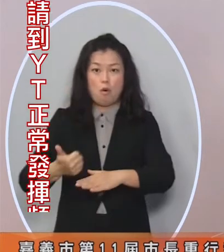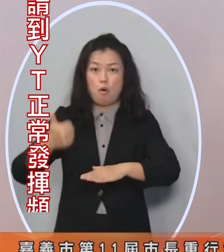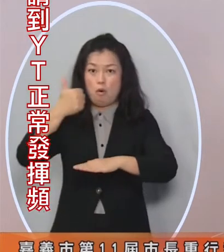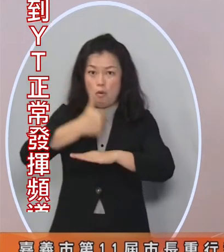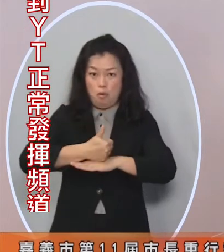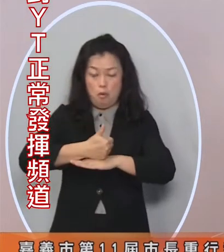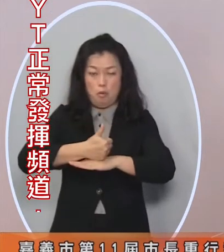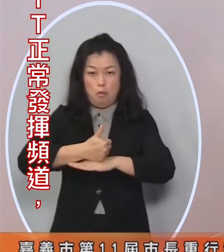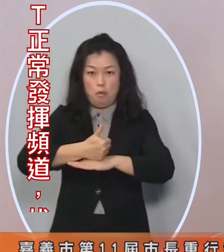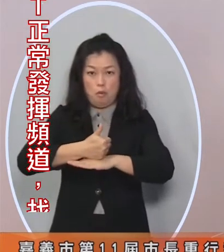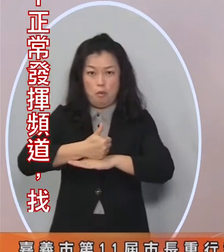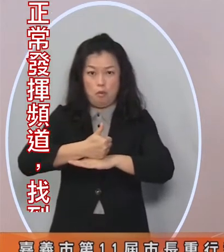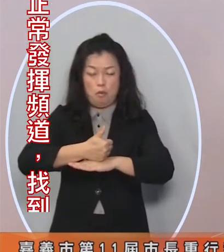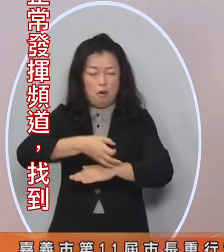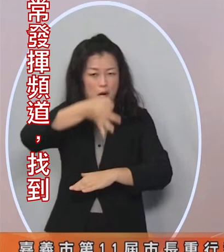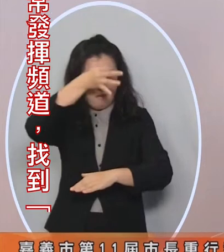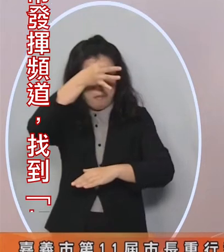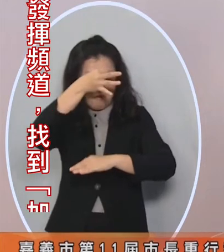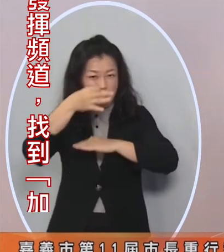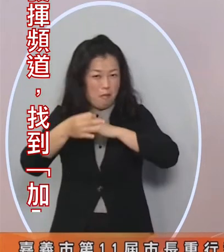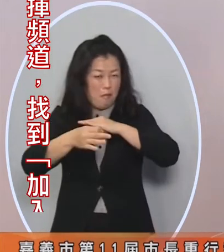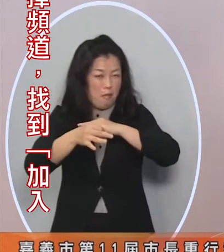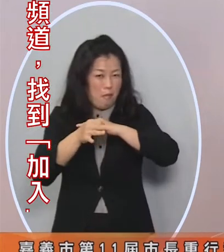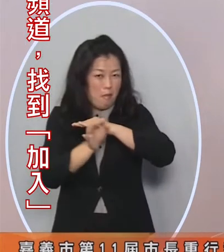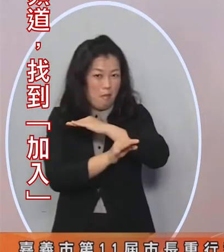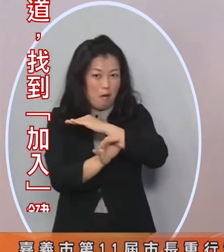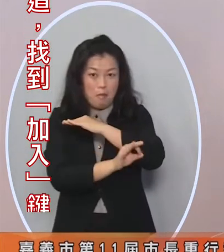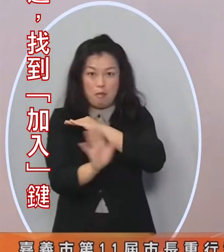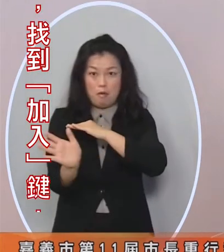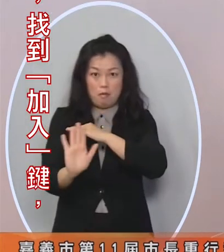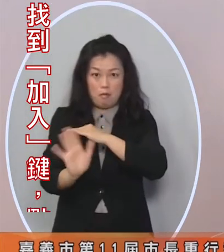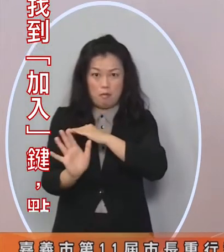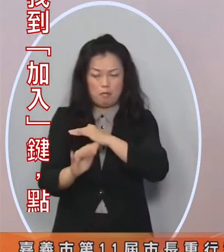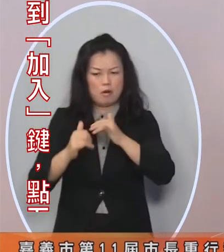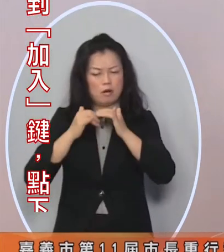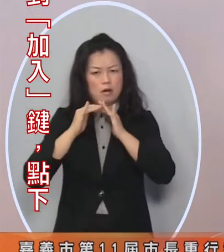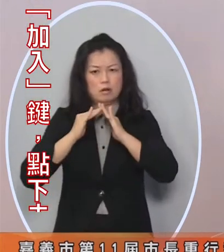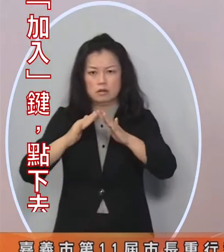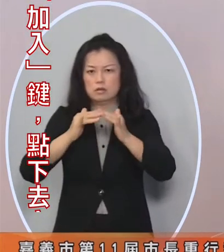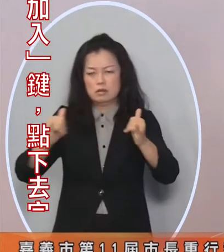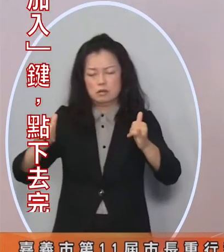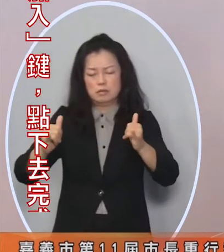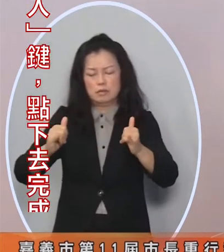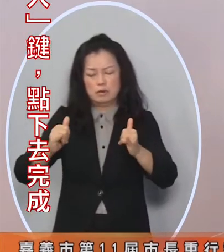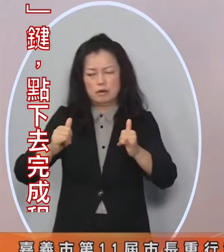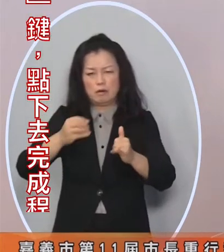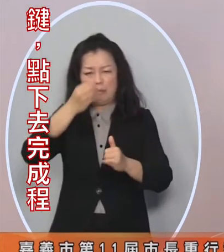市民并不会如此的不堪，申诉无门，